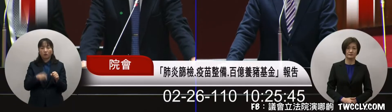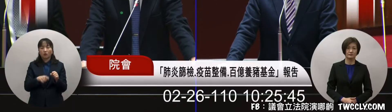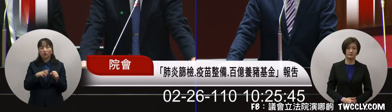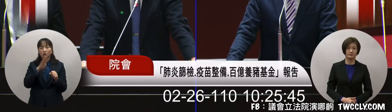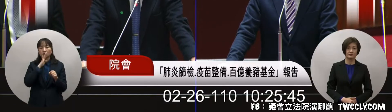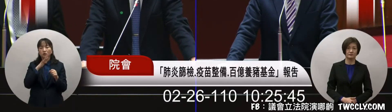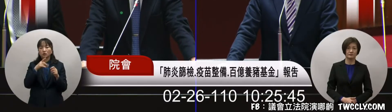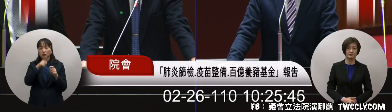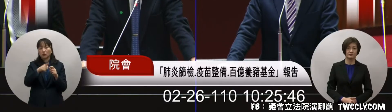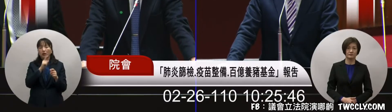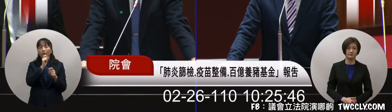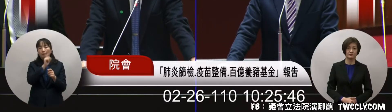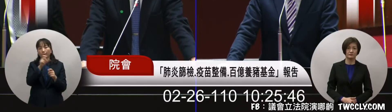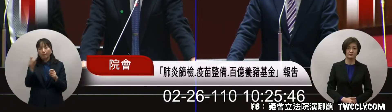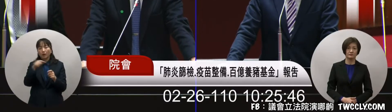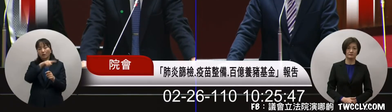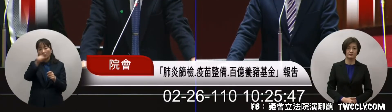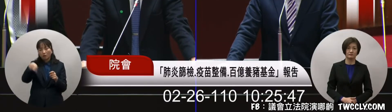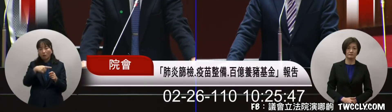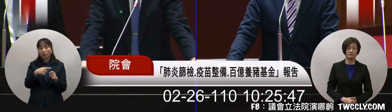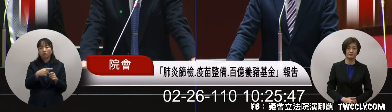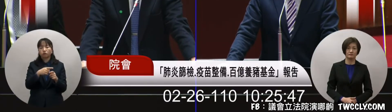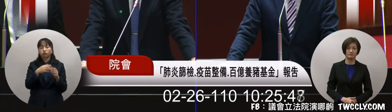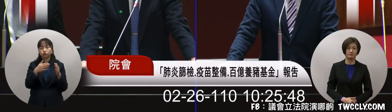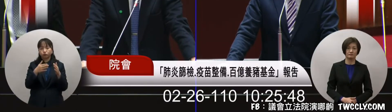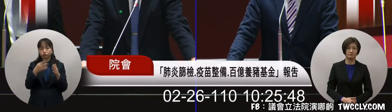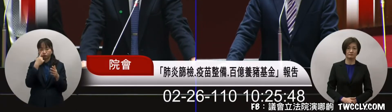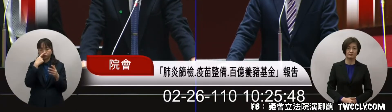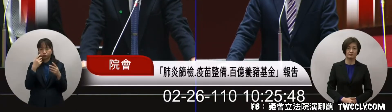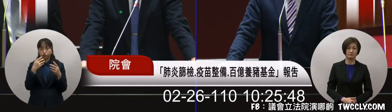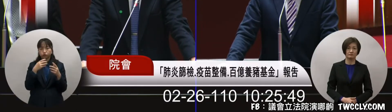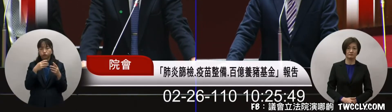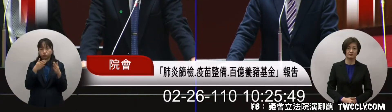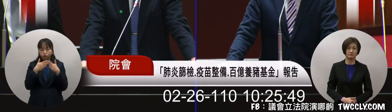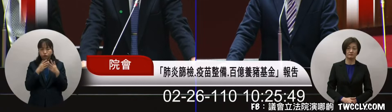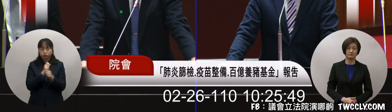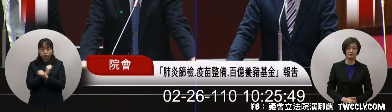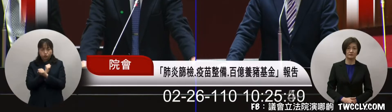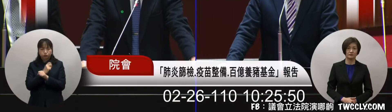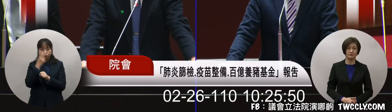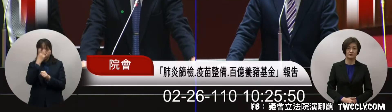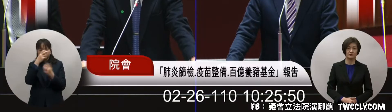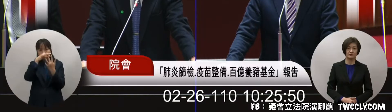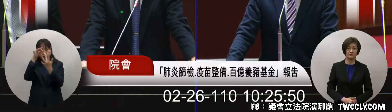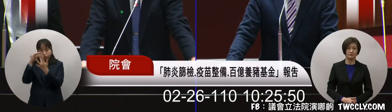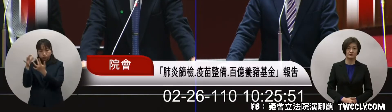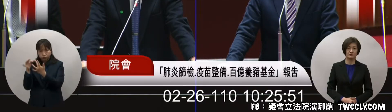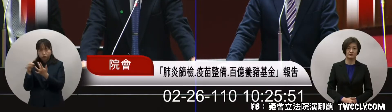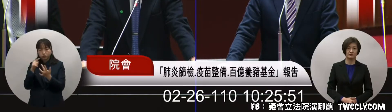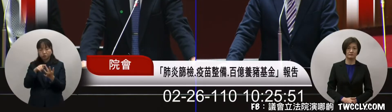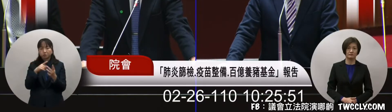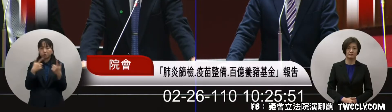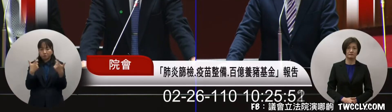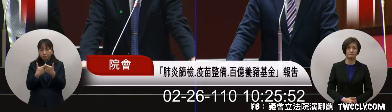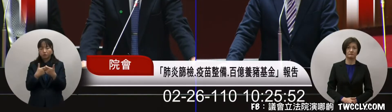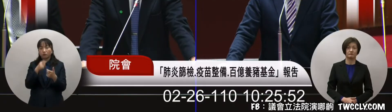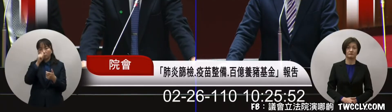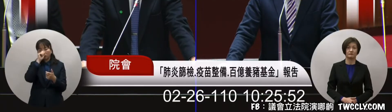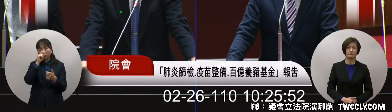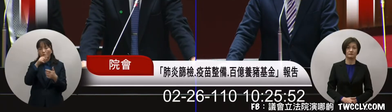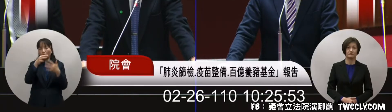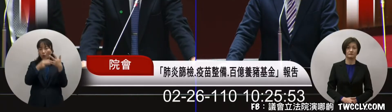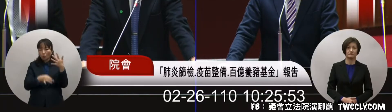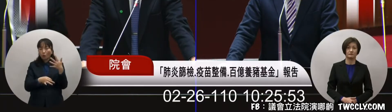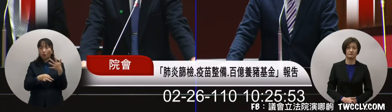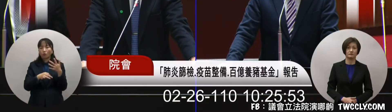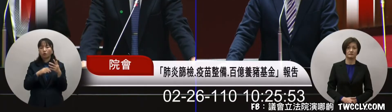卖方的市场，所以相对来讲我们必须要审慎的去选择的疫苗，因为相关的条